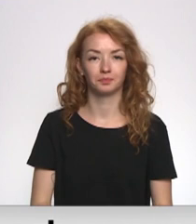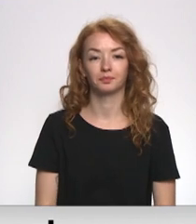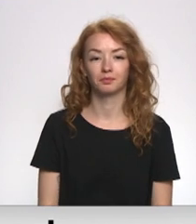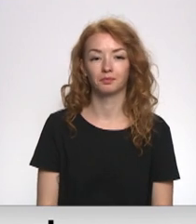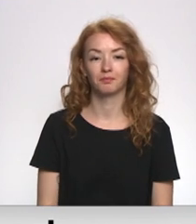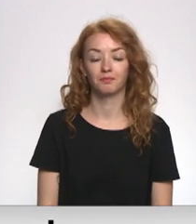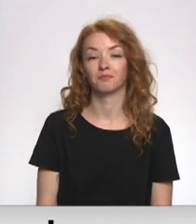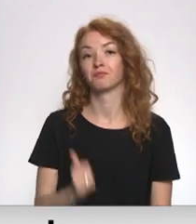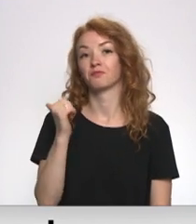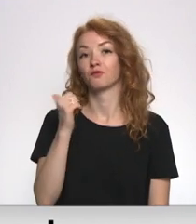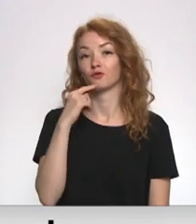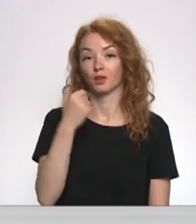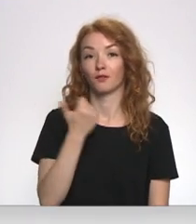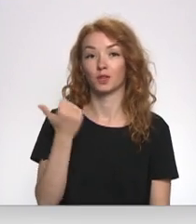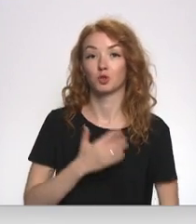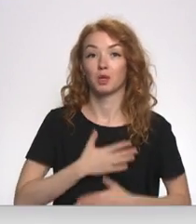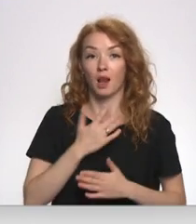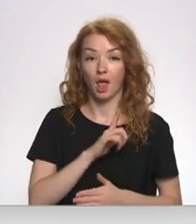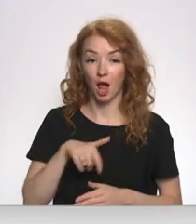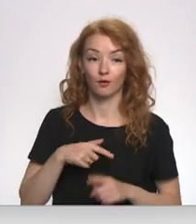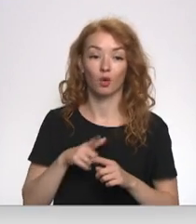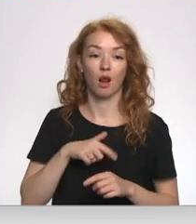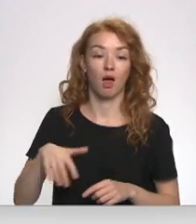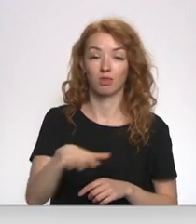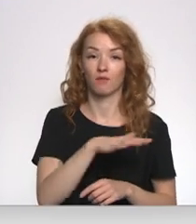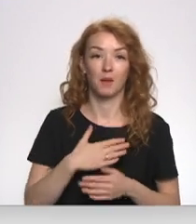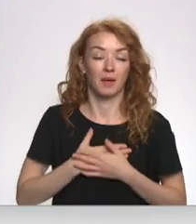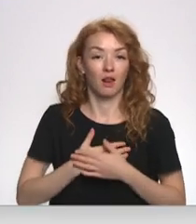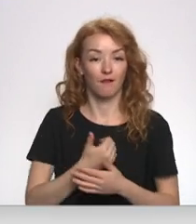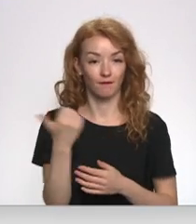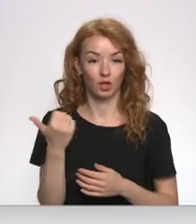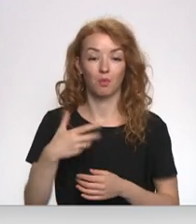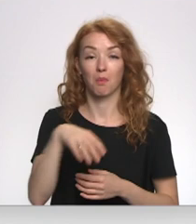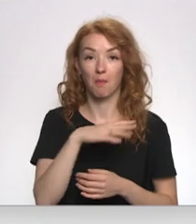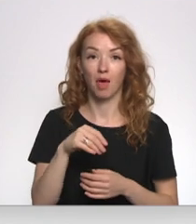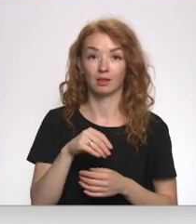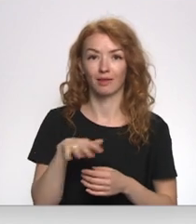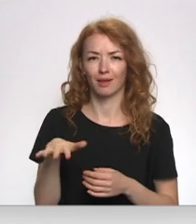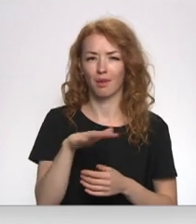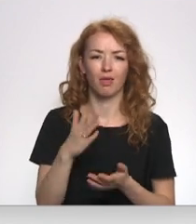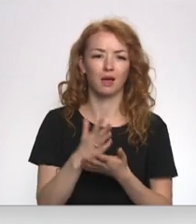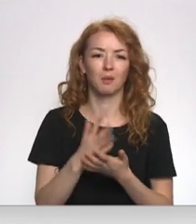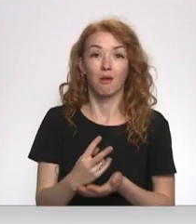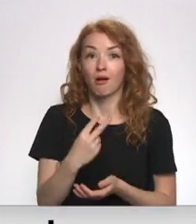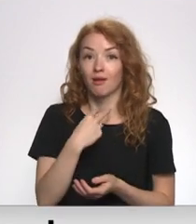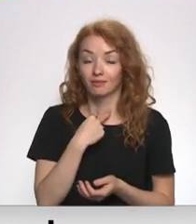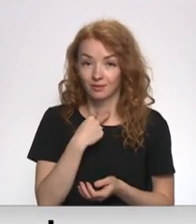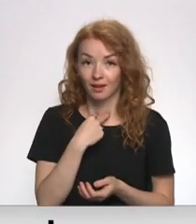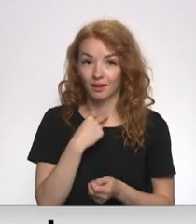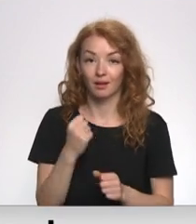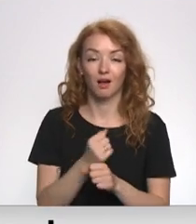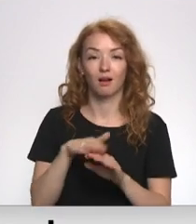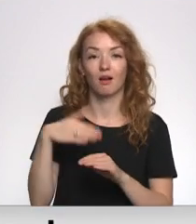Viņš mīlēja Latviju un Latvija mīl viņu. Un mēs kā ģimene esam pārsteigti, jo gan no